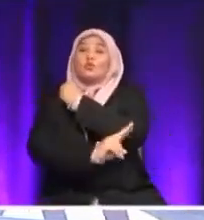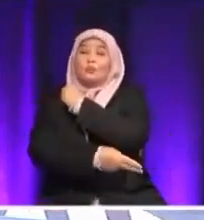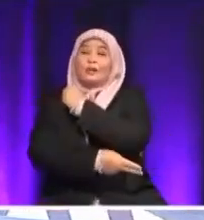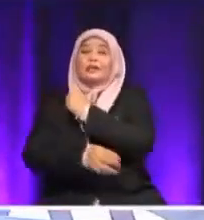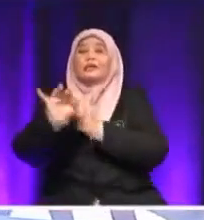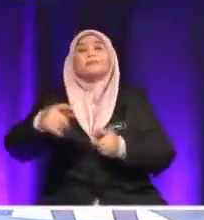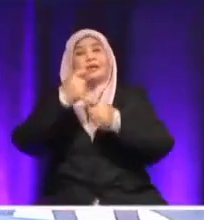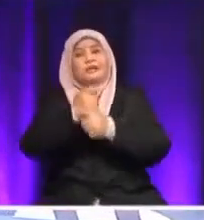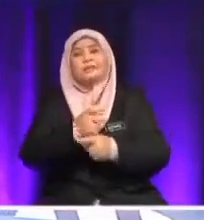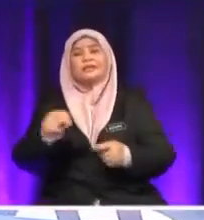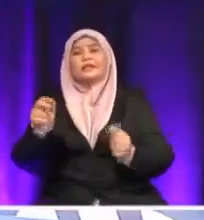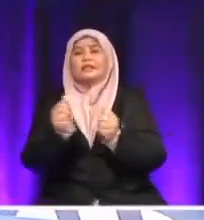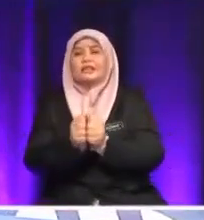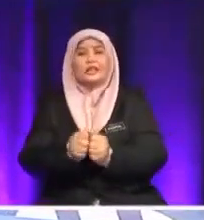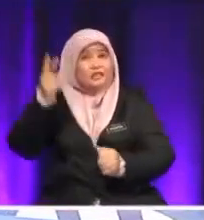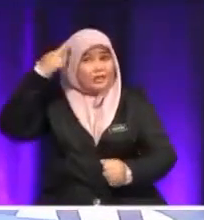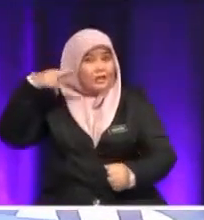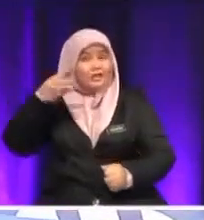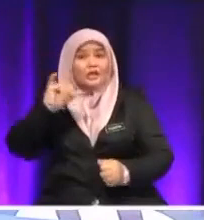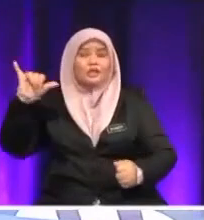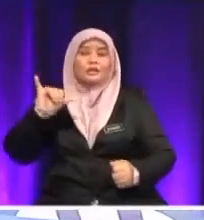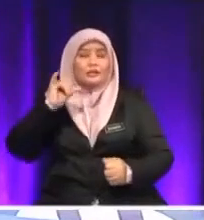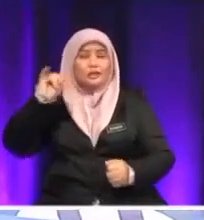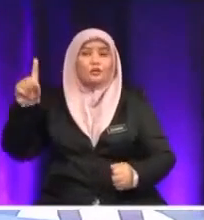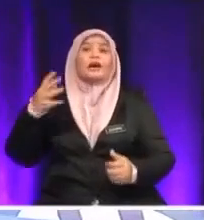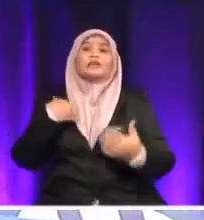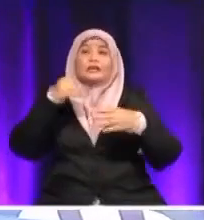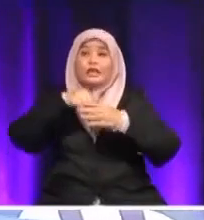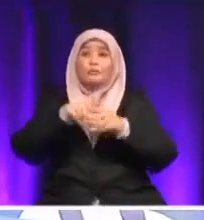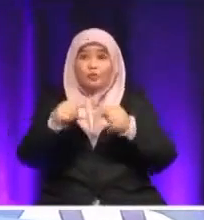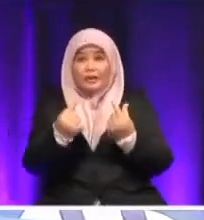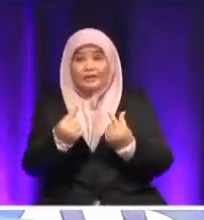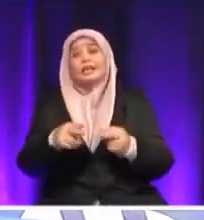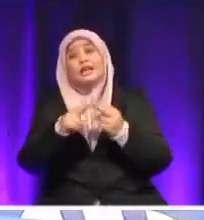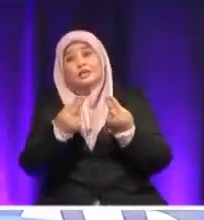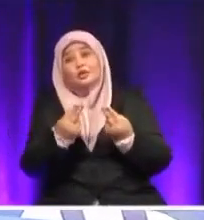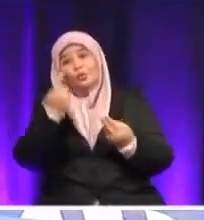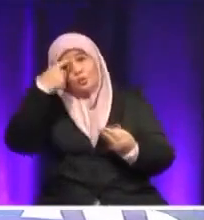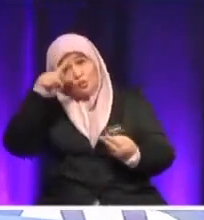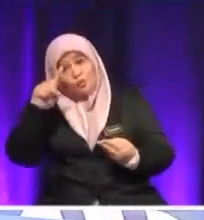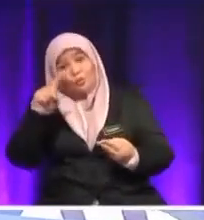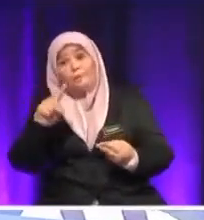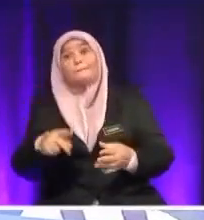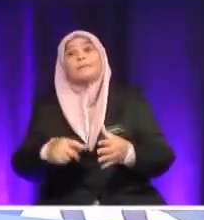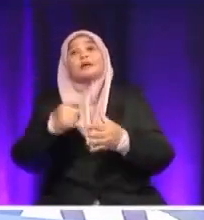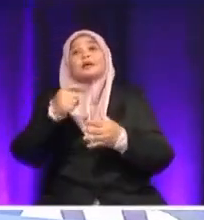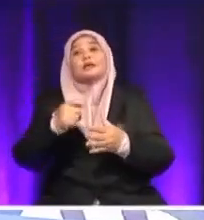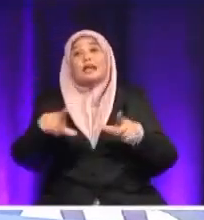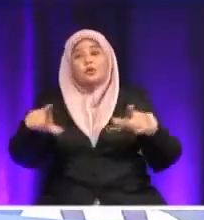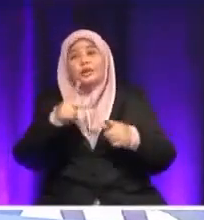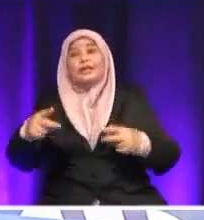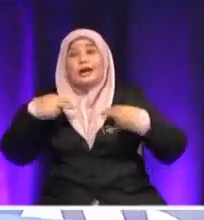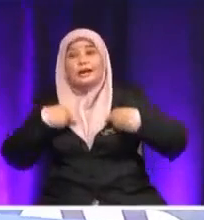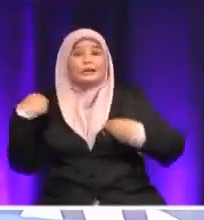yang bertepatan dengan syarak, iaitu ada dalam Quran dan juga hadis untuk menunaikan hak